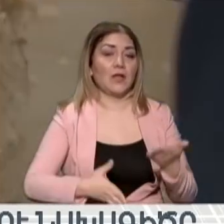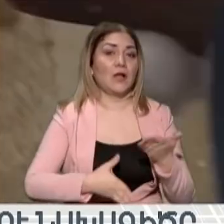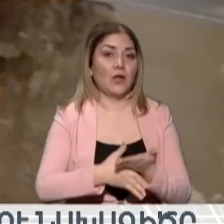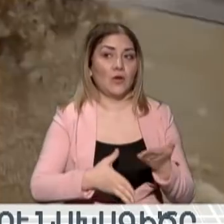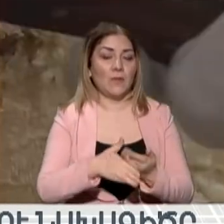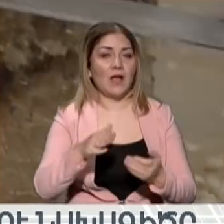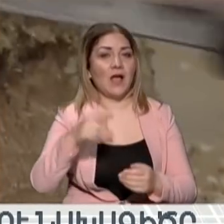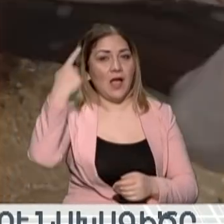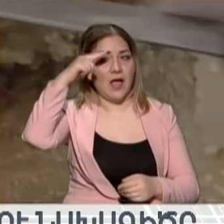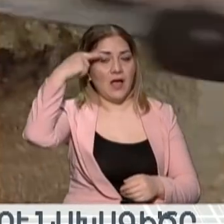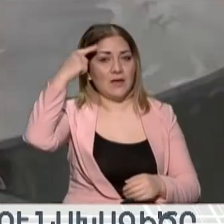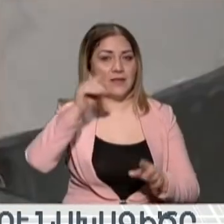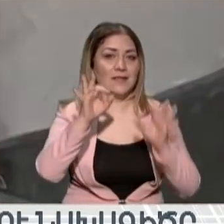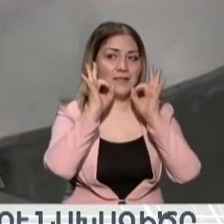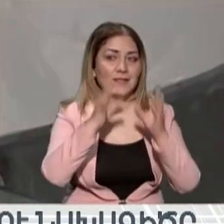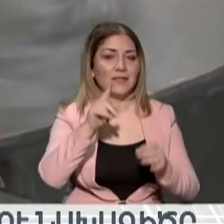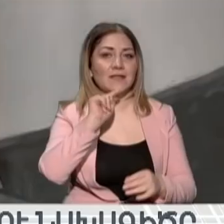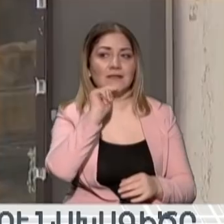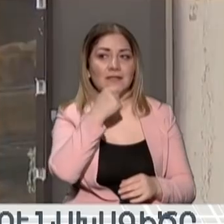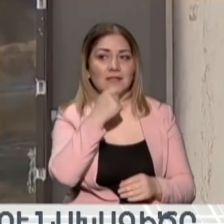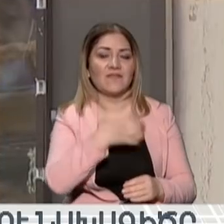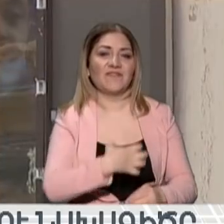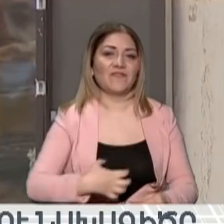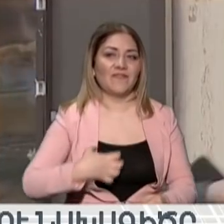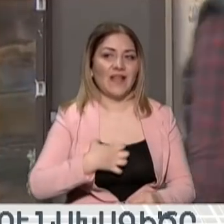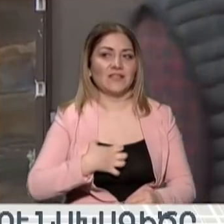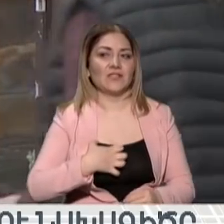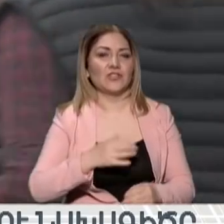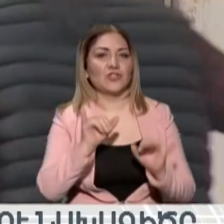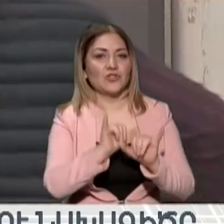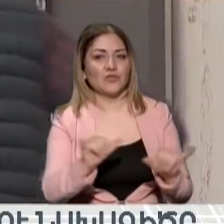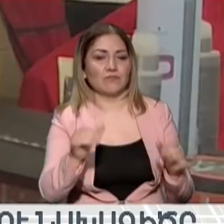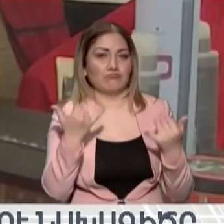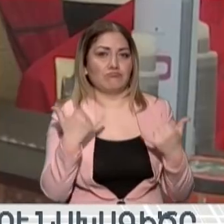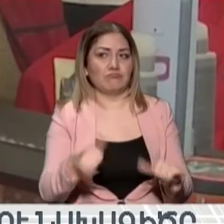հարկերից ազատելով, պետք է չէ դրանից օգտվի տնտեսության կարևոր հեռանկարային ճյուղը,